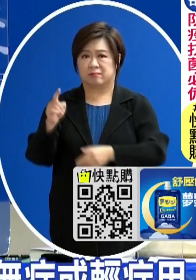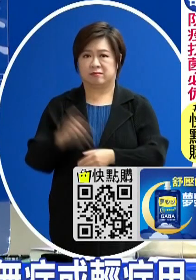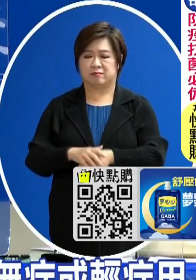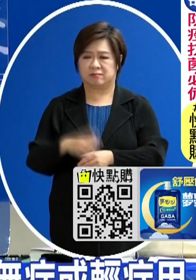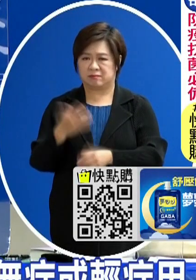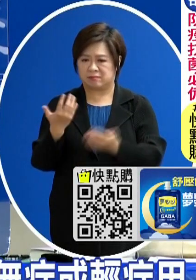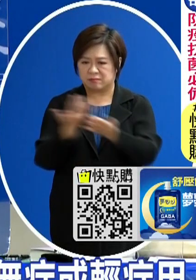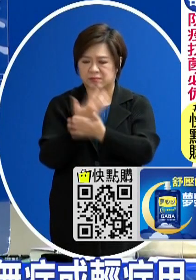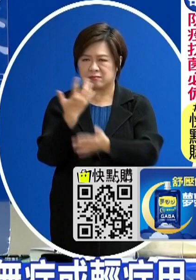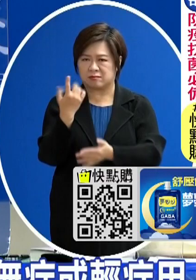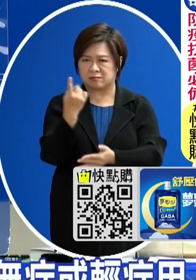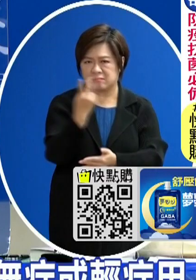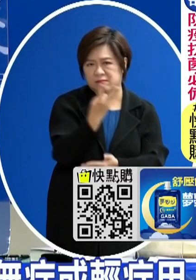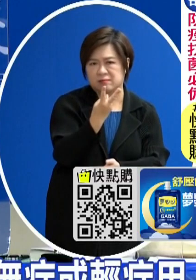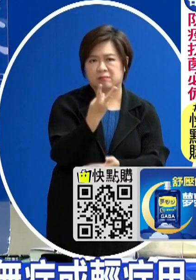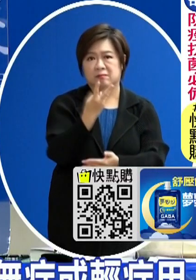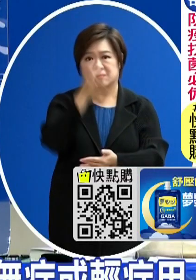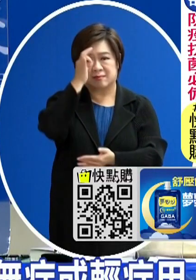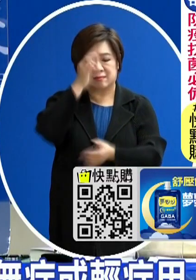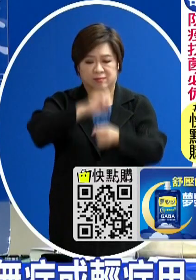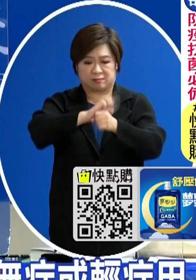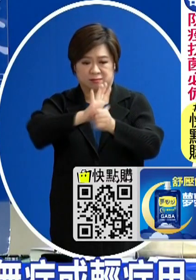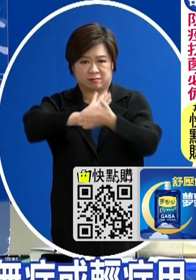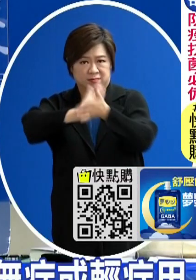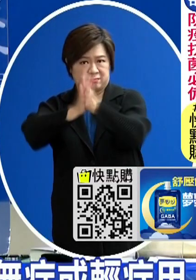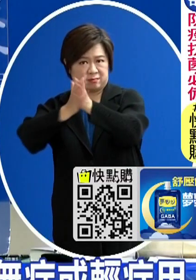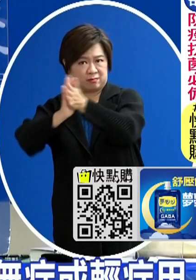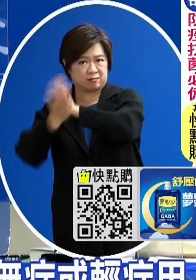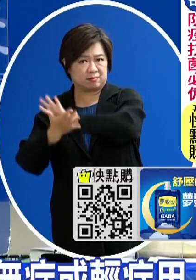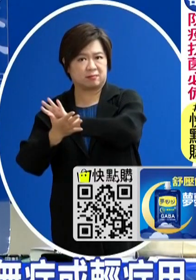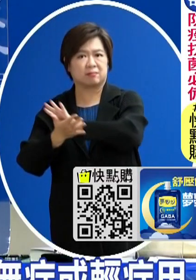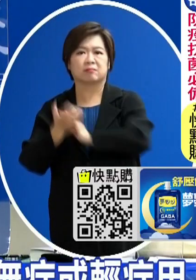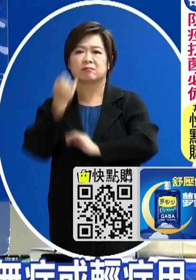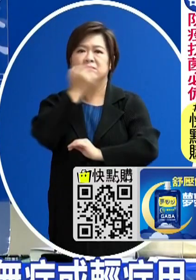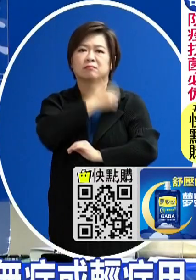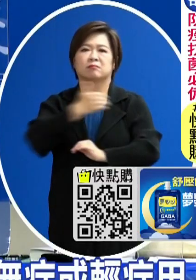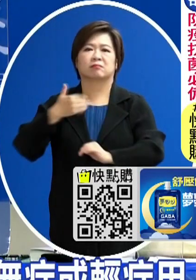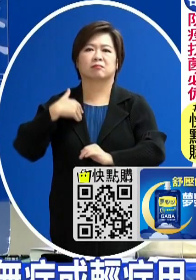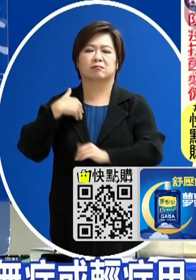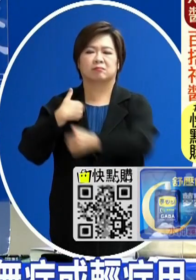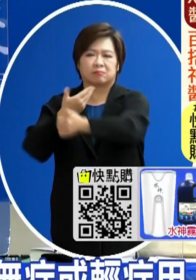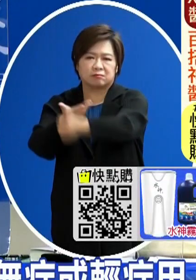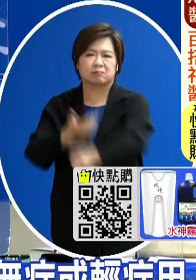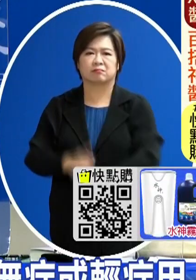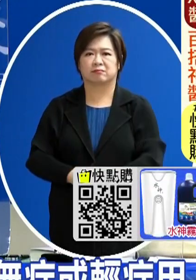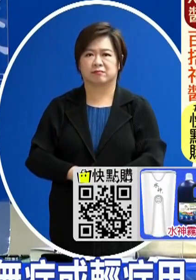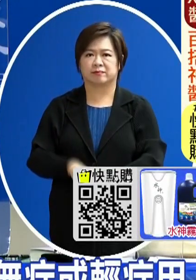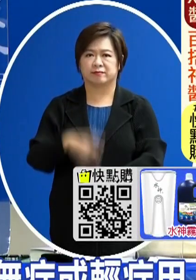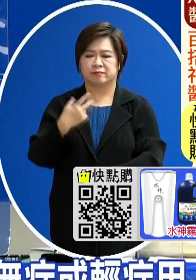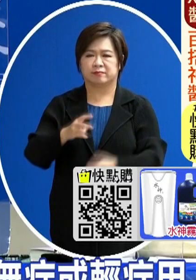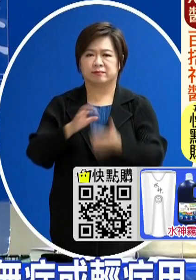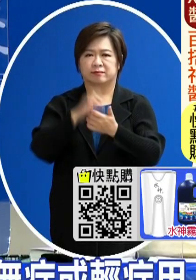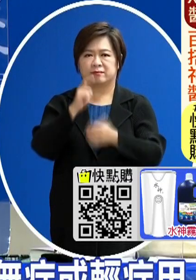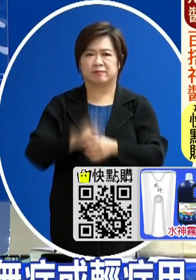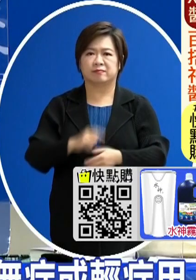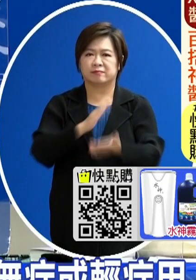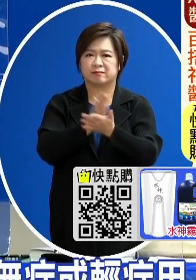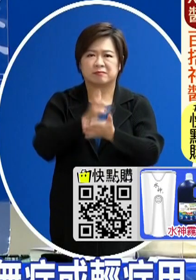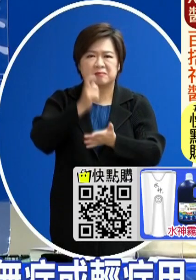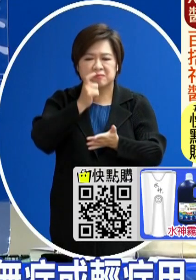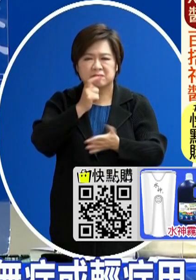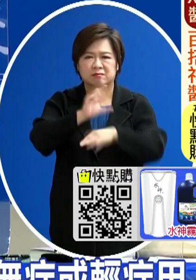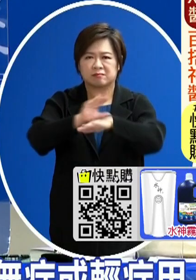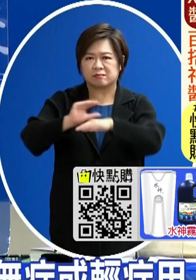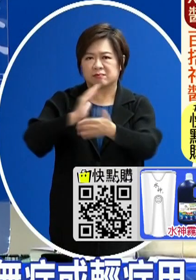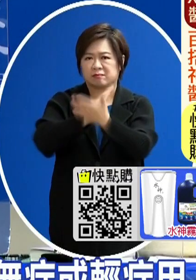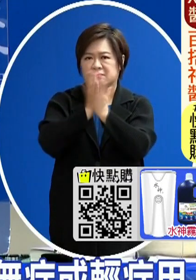这些药物，会视这个变异株的情形再来做一些可能的使用。那另外也有一些像类固醇或者是免疫调节剂等等，也